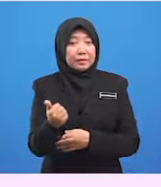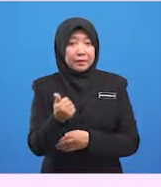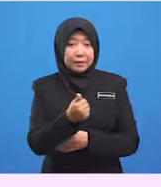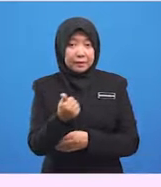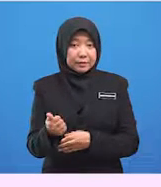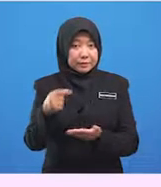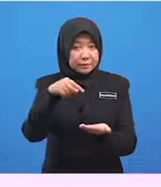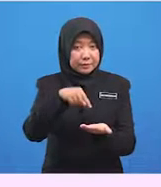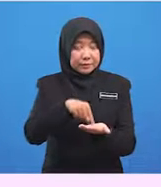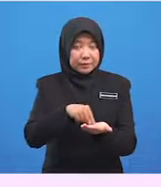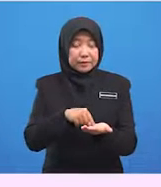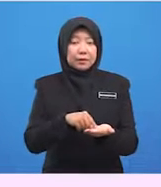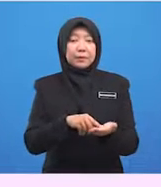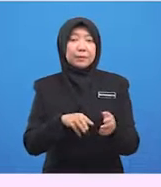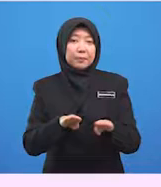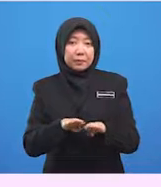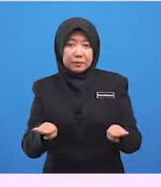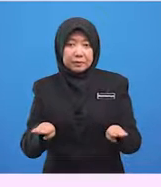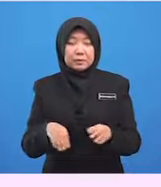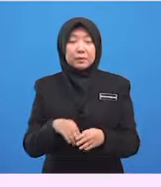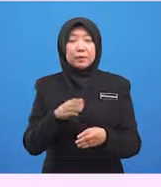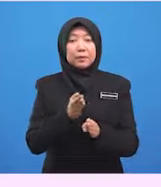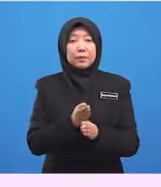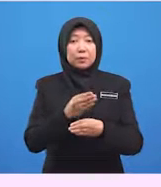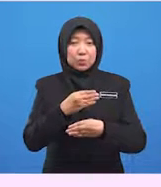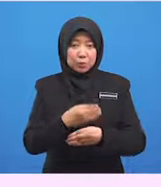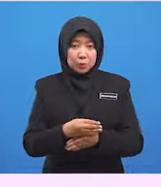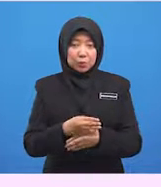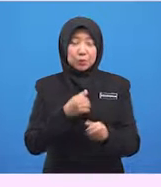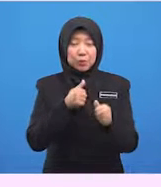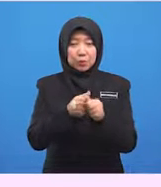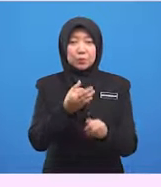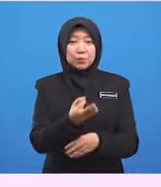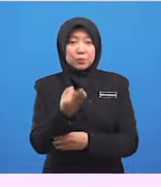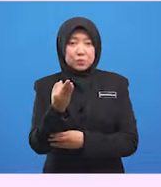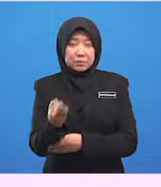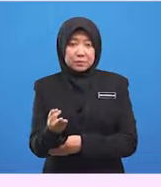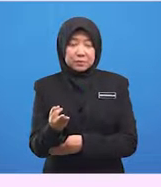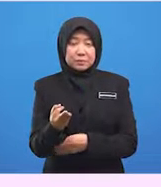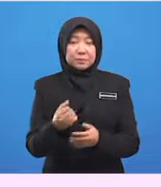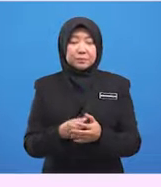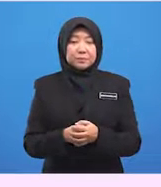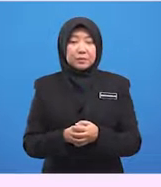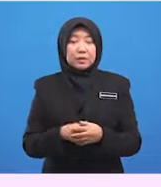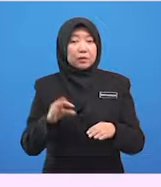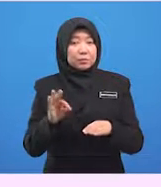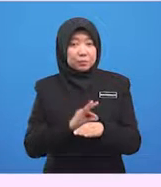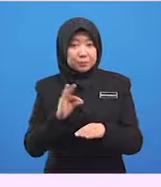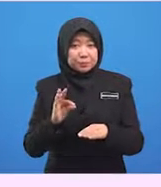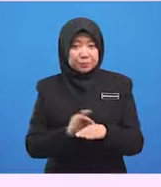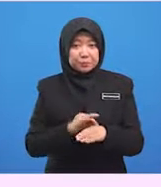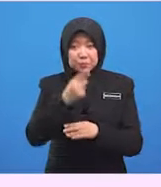gitu berbisa bentuknya mengikut fungsinya yang tertentu antara fungsinya ialah